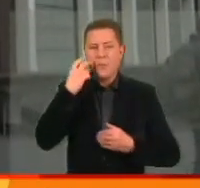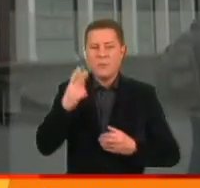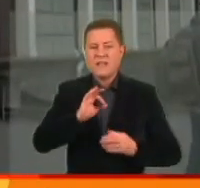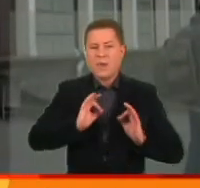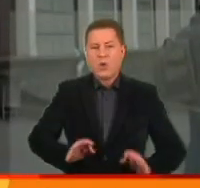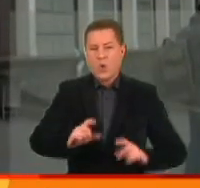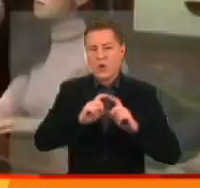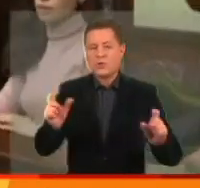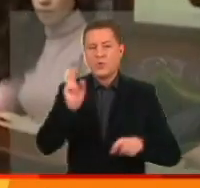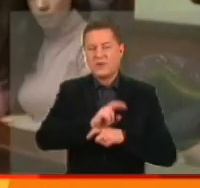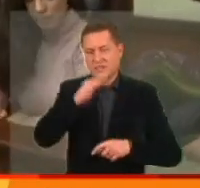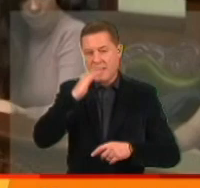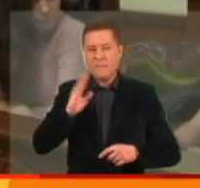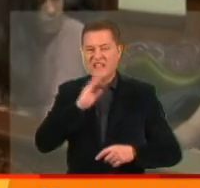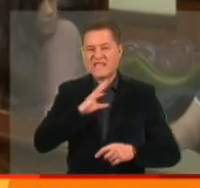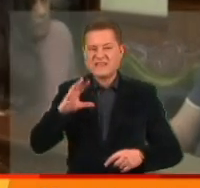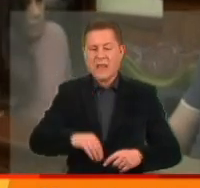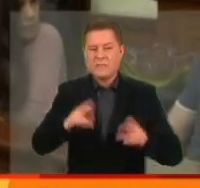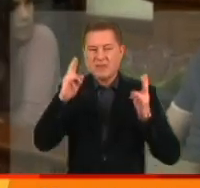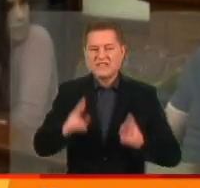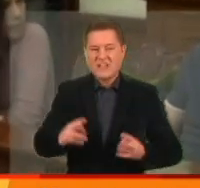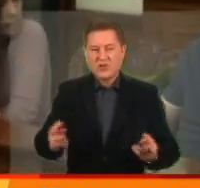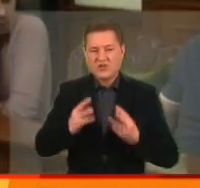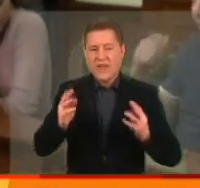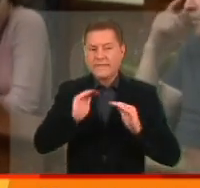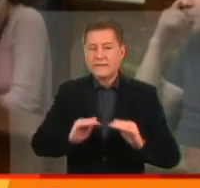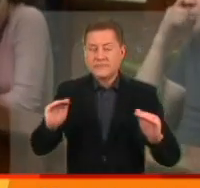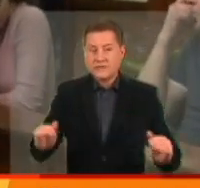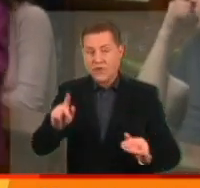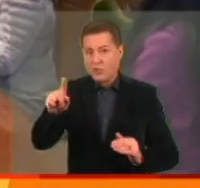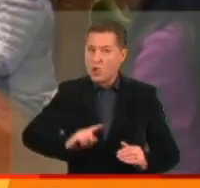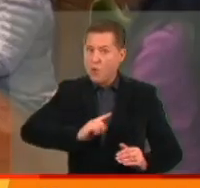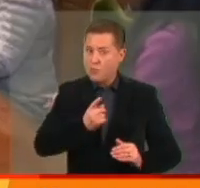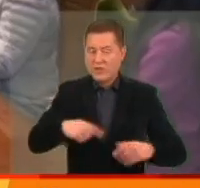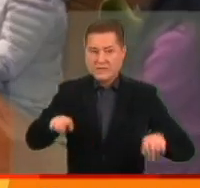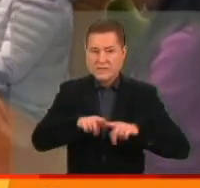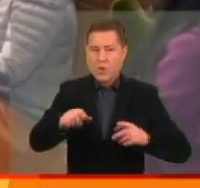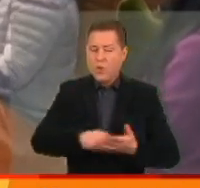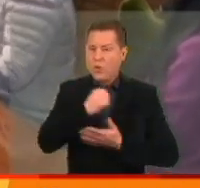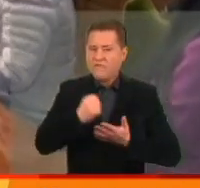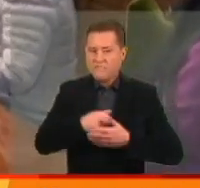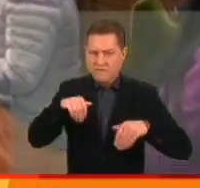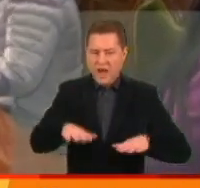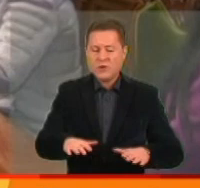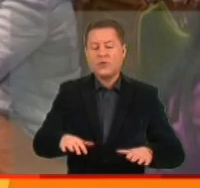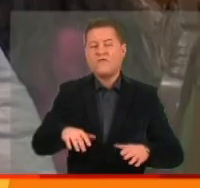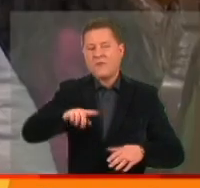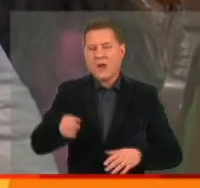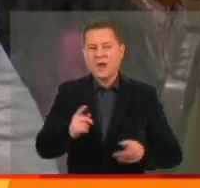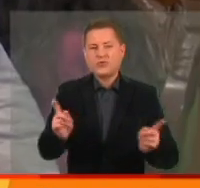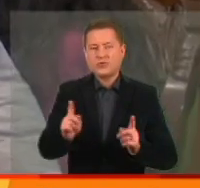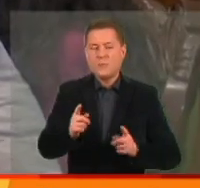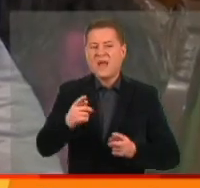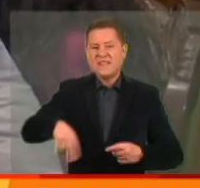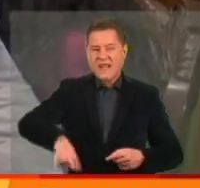прокуратури прийшли батьки загиблих і постраждалих у Вікторії дітей. Вони обурені такою ухвалою та вимагають, аби директора повернули назад